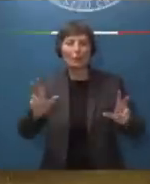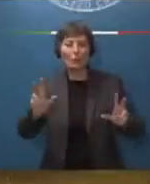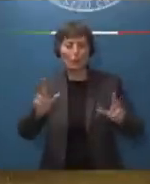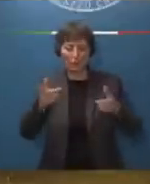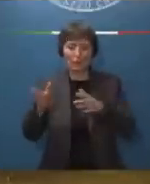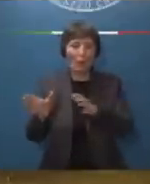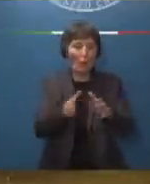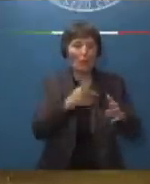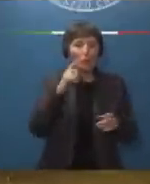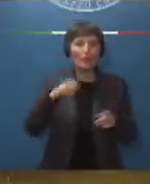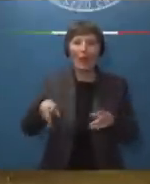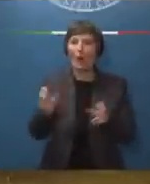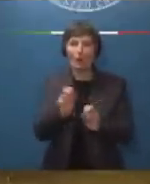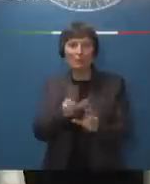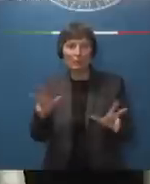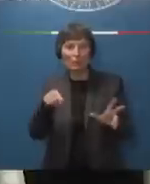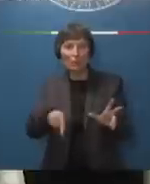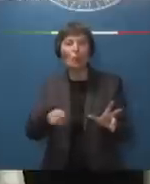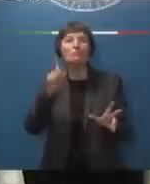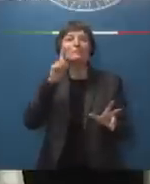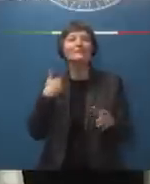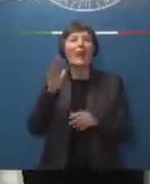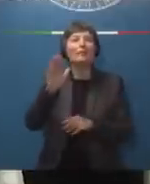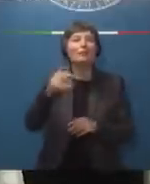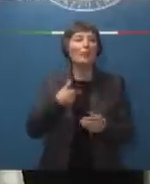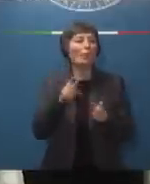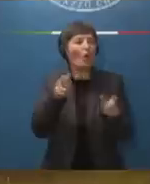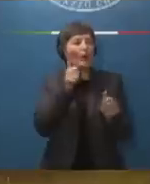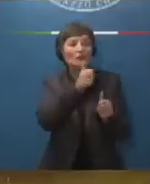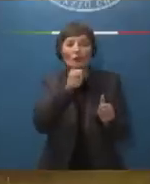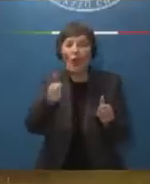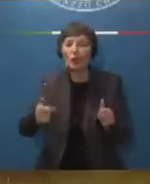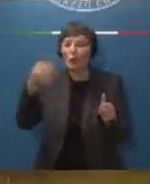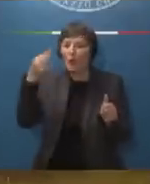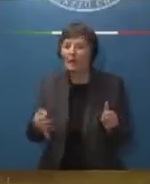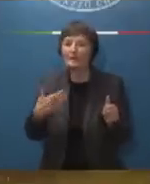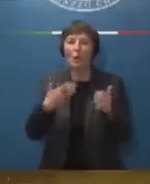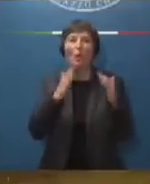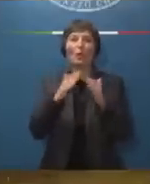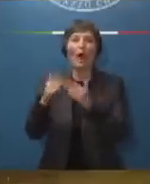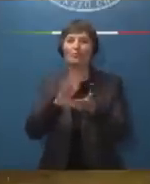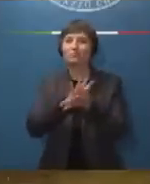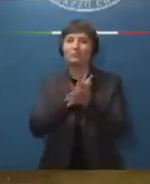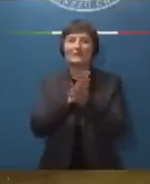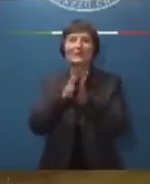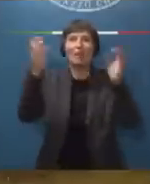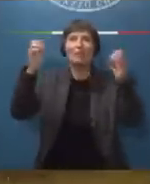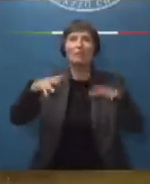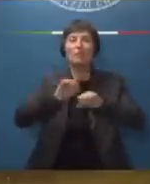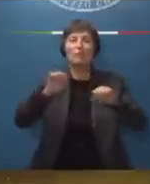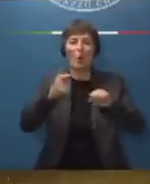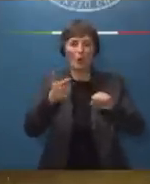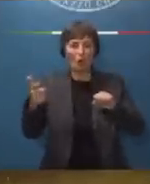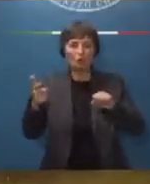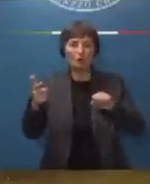quando ogni persona sarà sicura che la sua casa non sarà distrutta da una da un missile o una